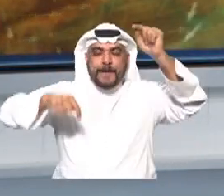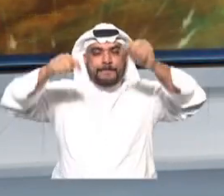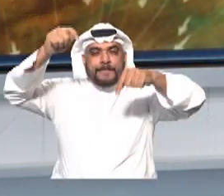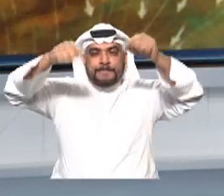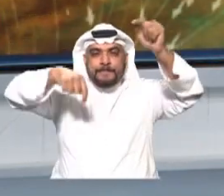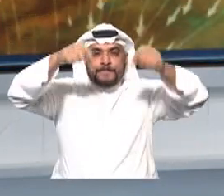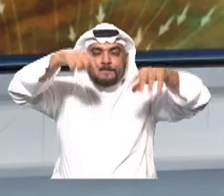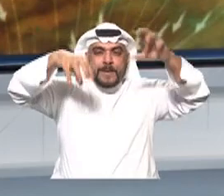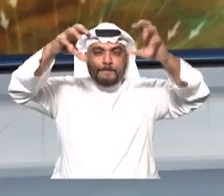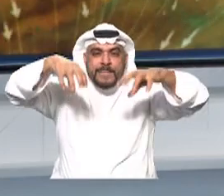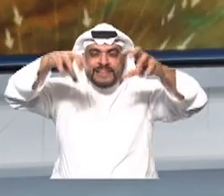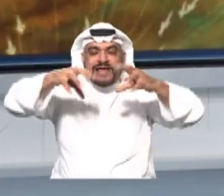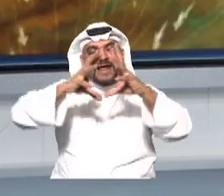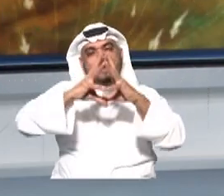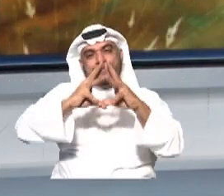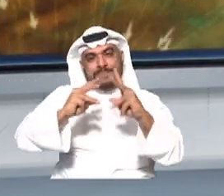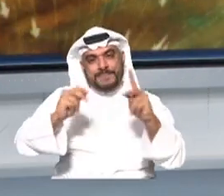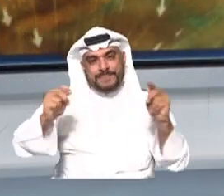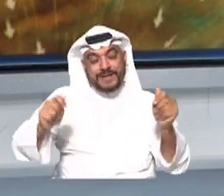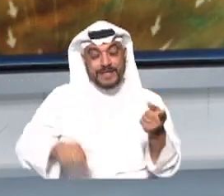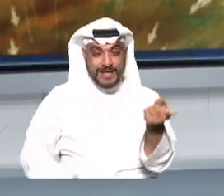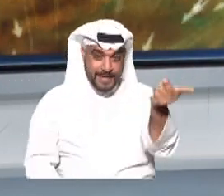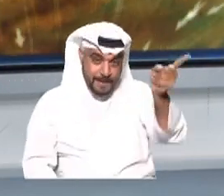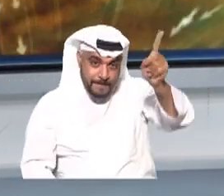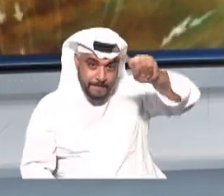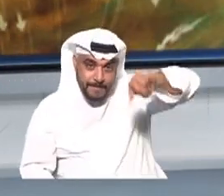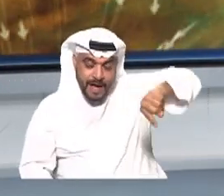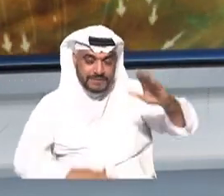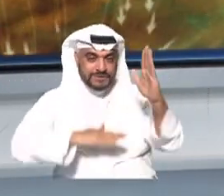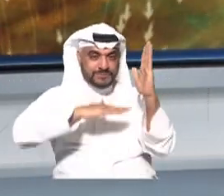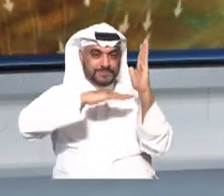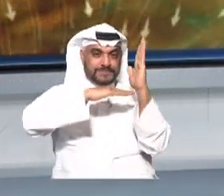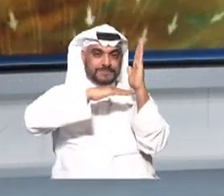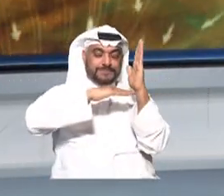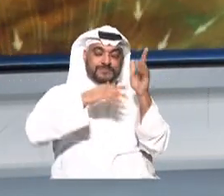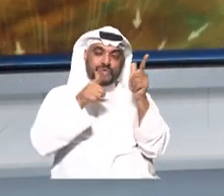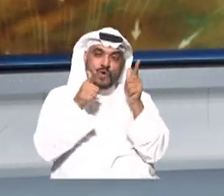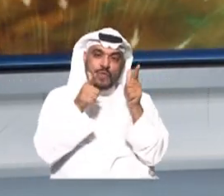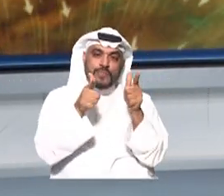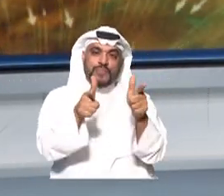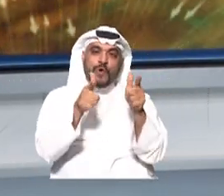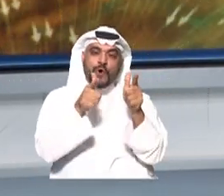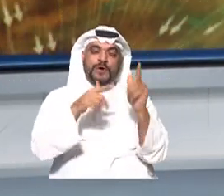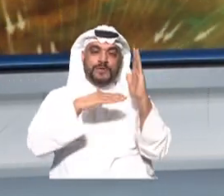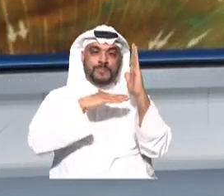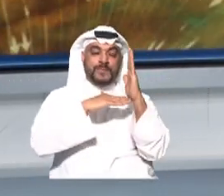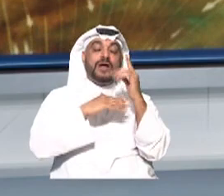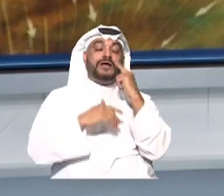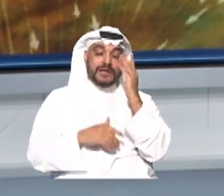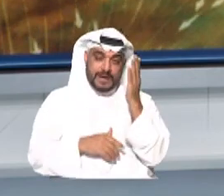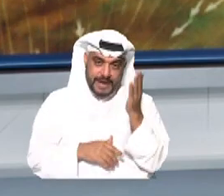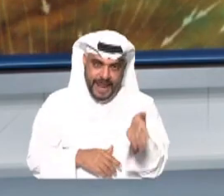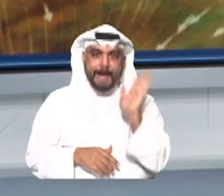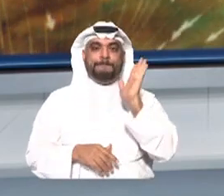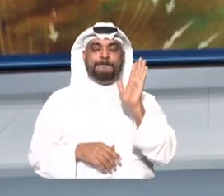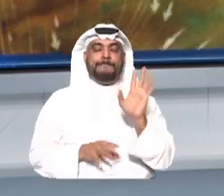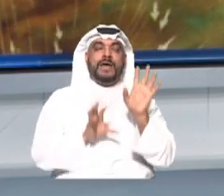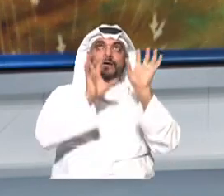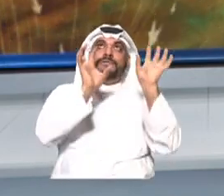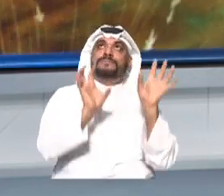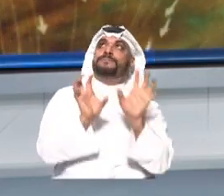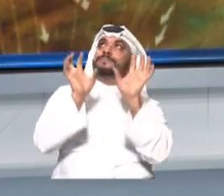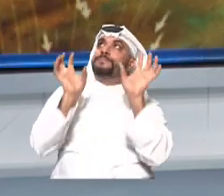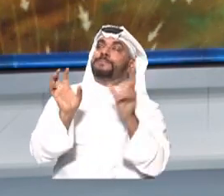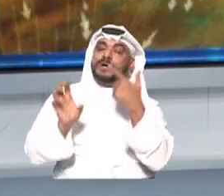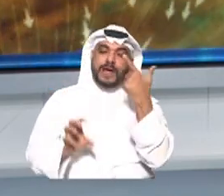لكن أيضا في منتصف يوم الغد ومع عودة الهواء الكوس، وأيضا راح تبدي تتكاثر السحب مع تحول الرياح إلى رياح